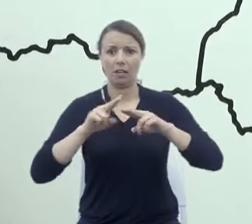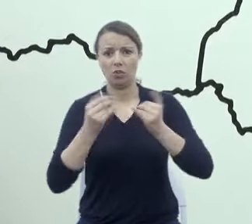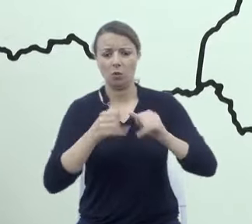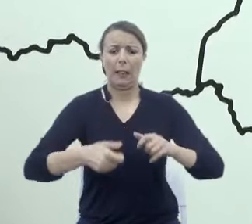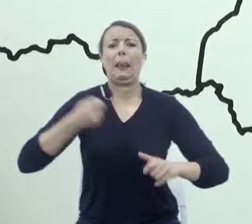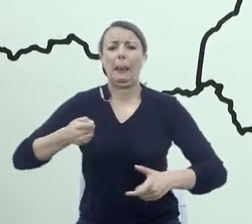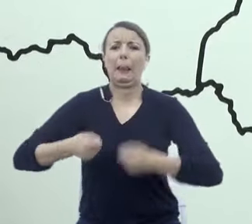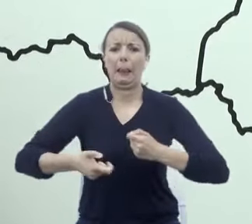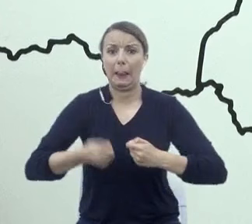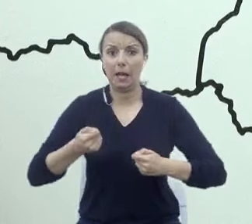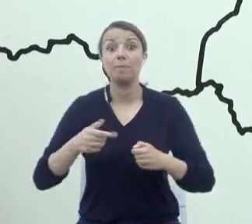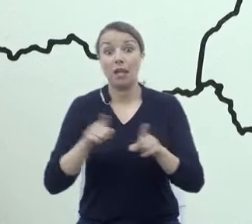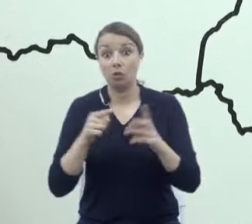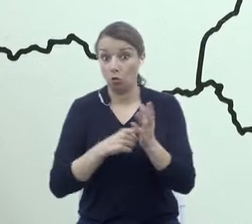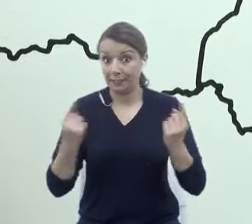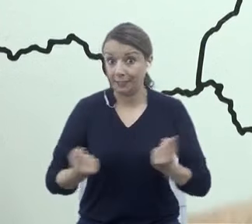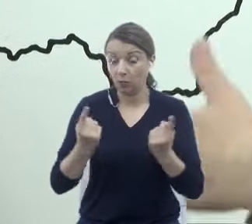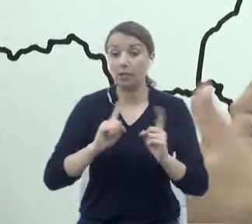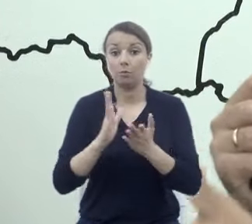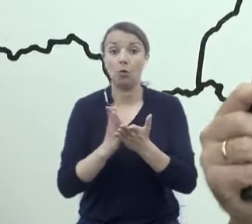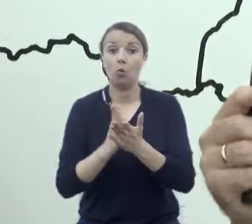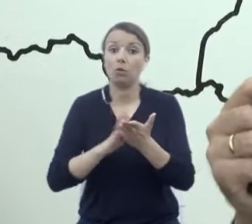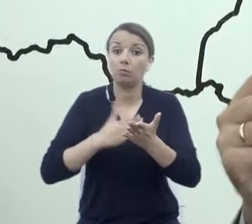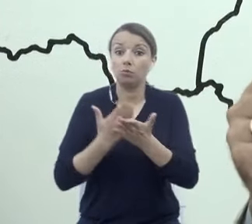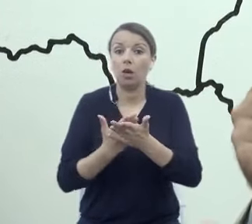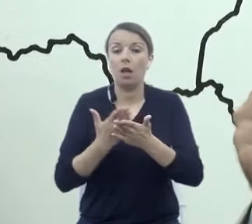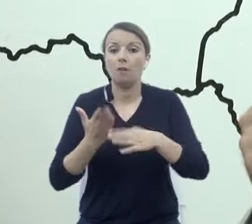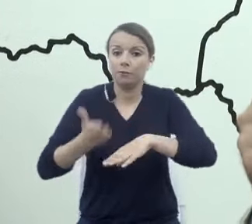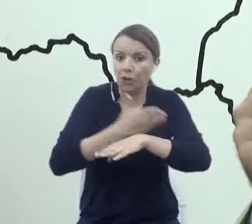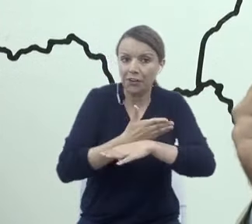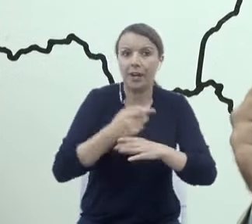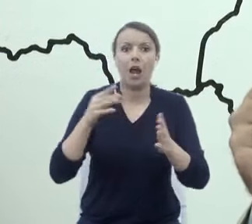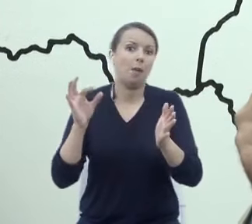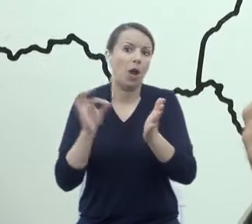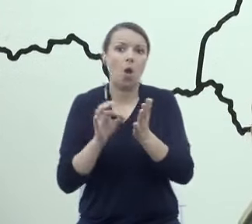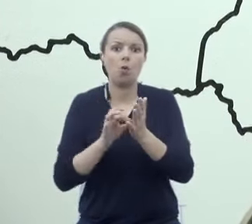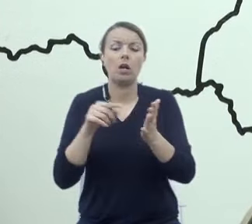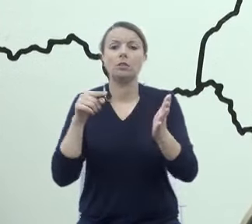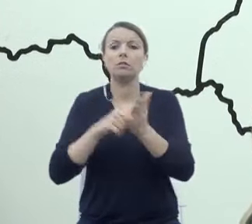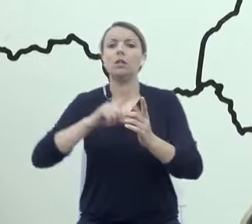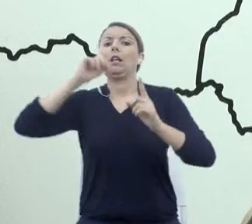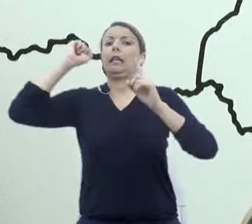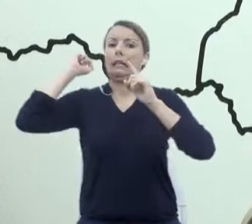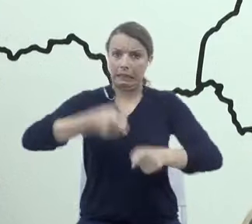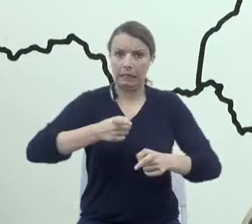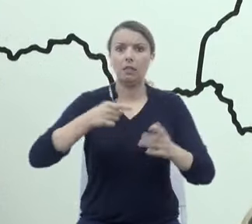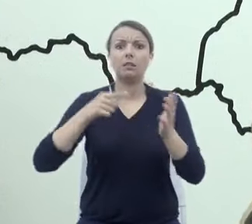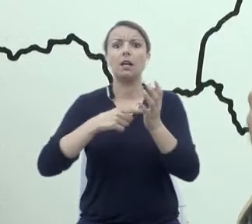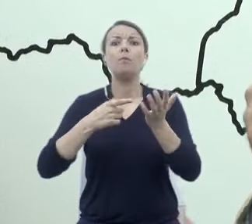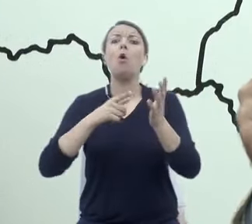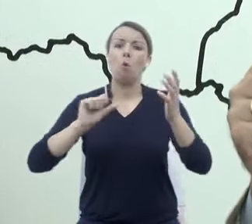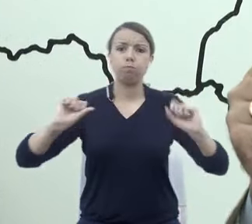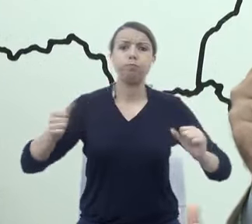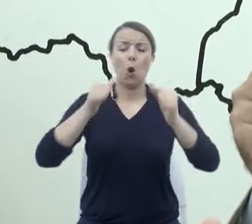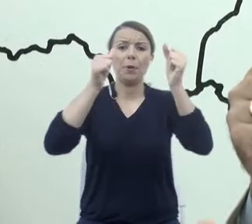zniszczony uprzednio, albo niszczony na rozkaz pomnik Lenina ma